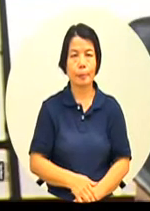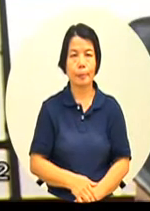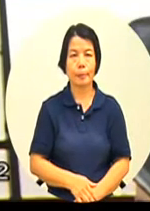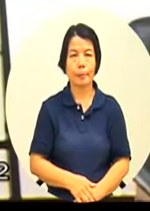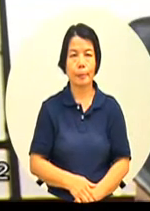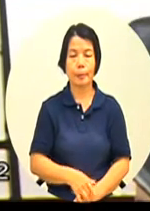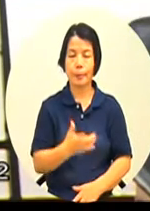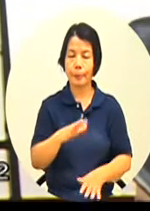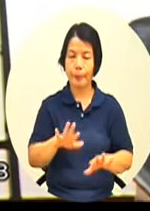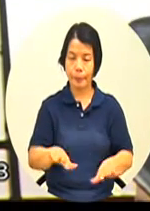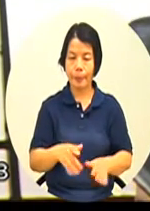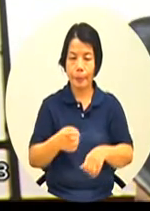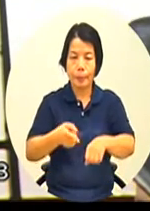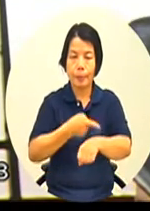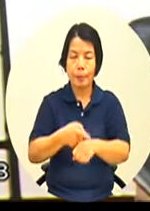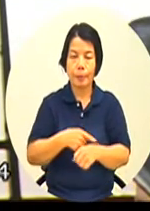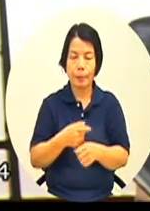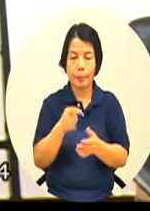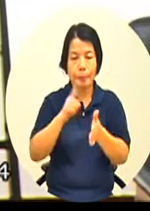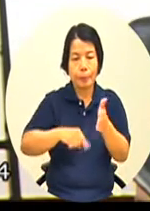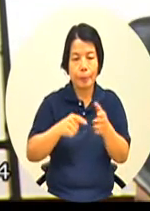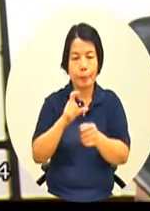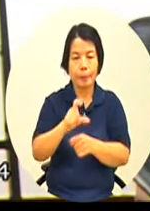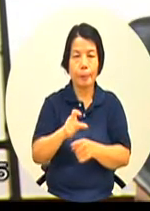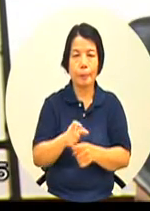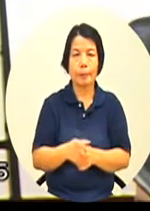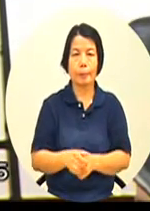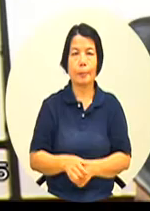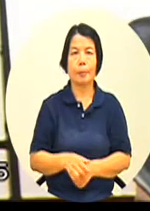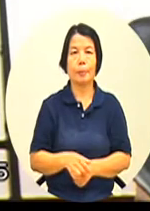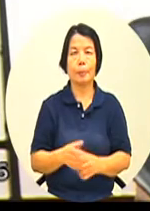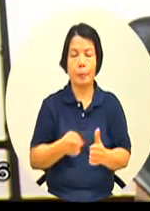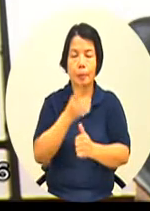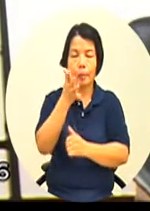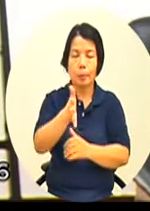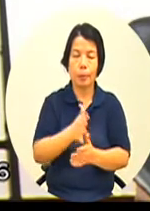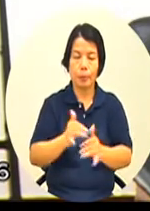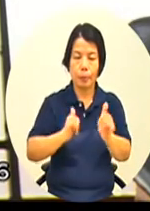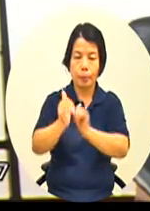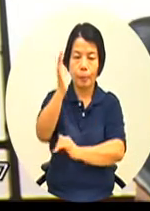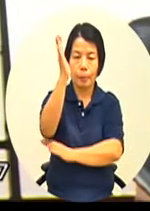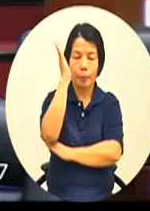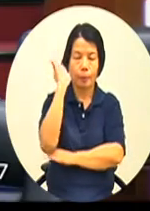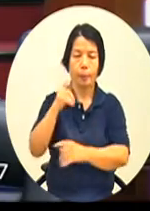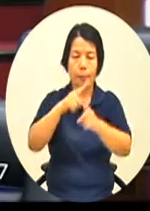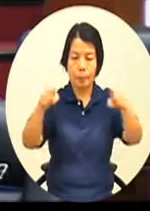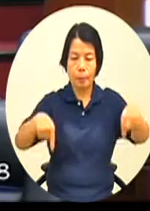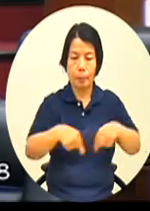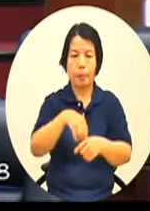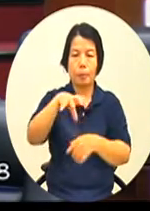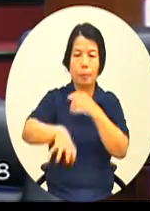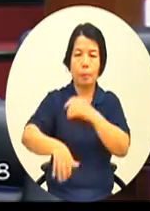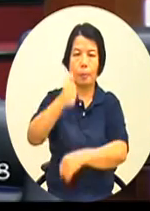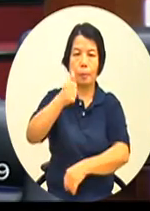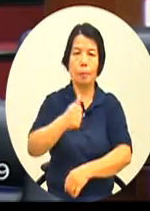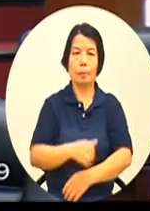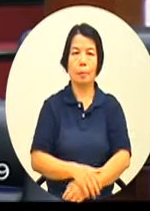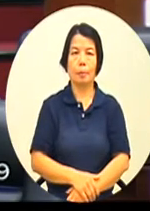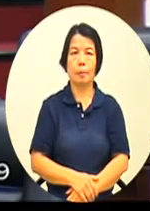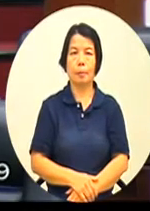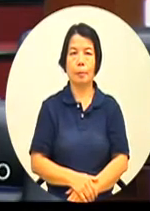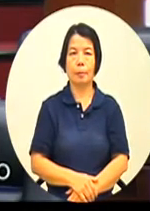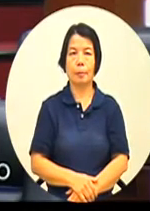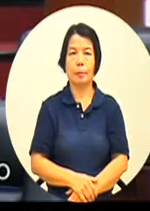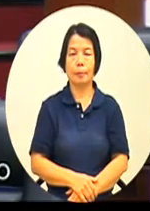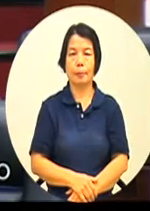较简单的议题，我想先请教一下我们这个民政局张局长，就是我